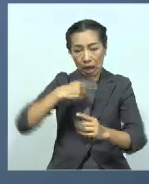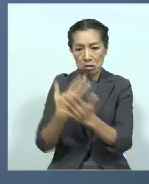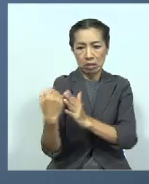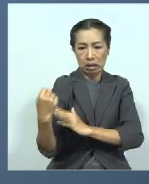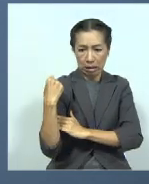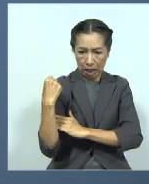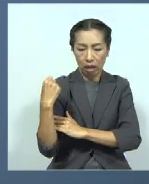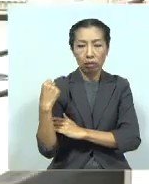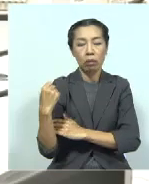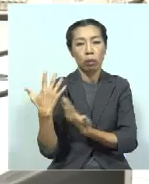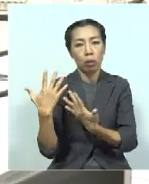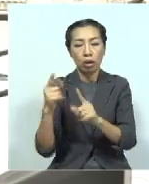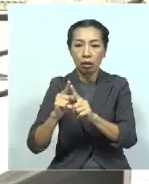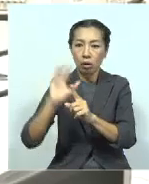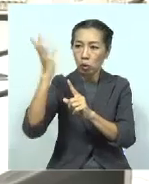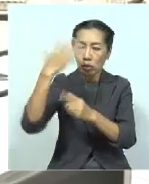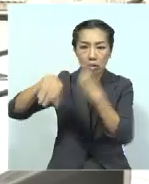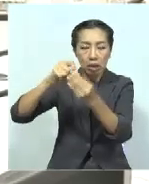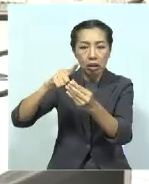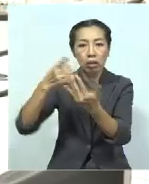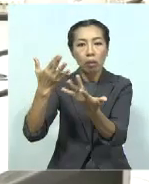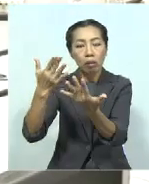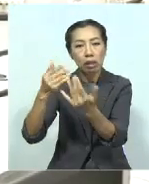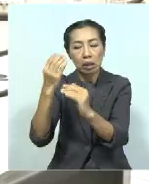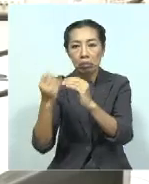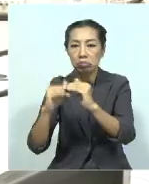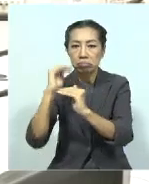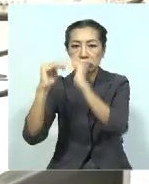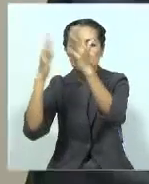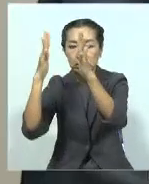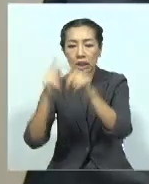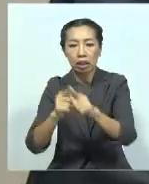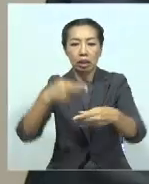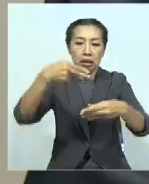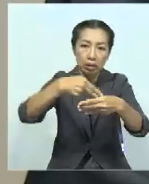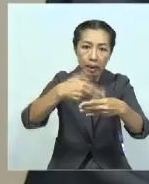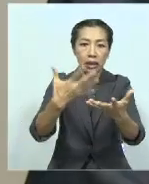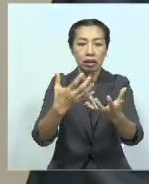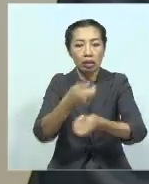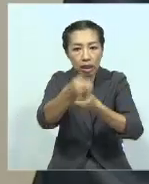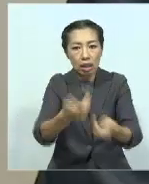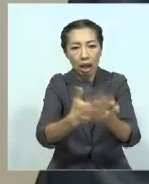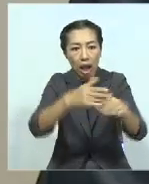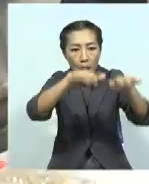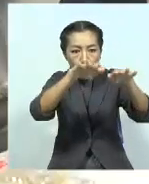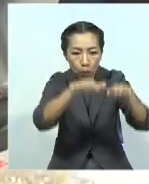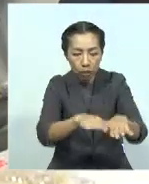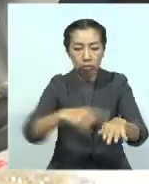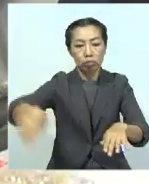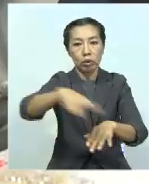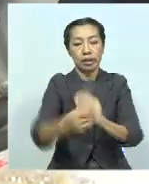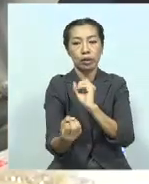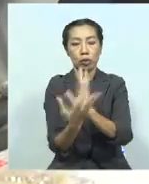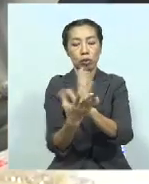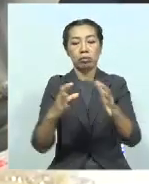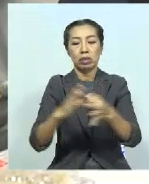แข็งค่ามากกว่าภูมิภาคราคาน้ำมันและราคาสินค้าเกษตรปรับลดลงทั้งหมดนี้นะคะล้วนเป็นปัจจัยลบที่ส่งผล